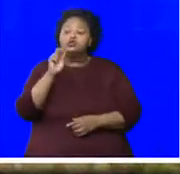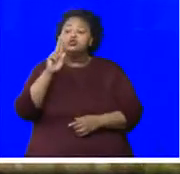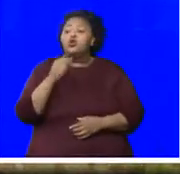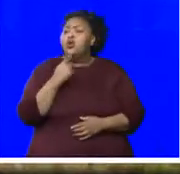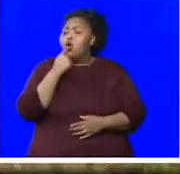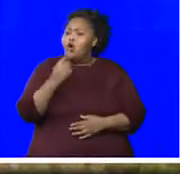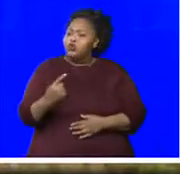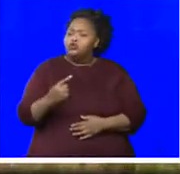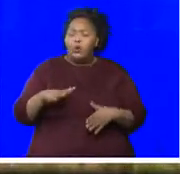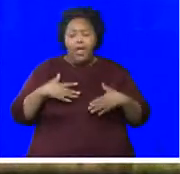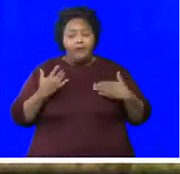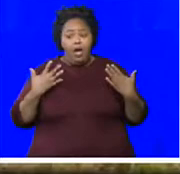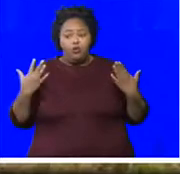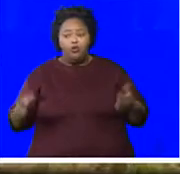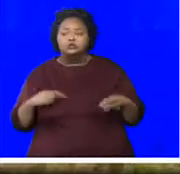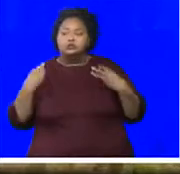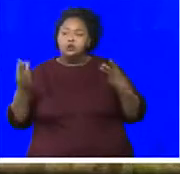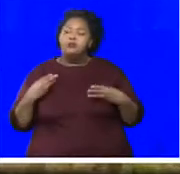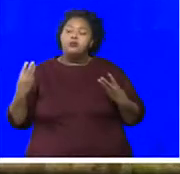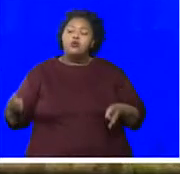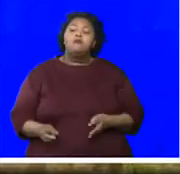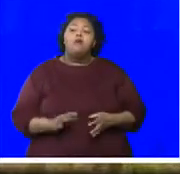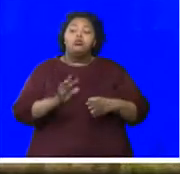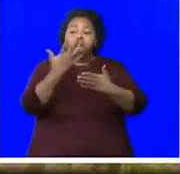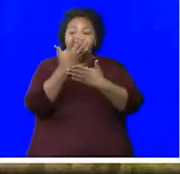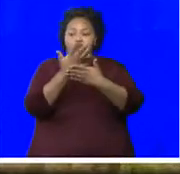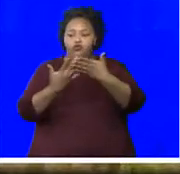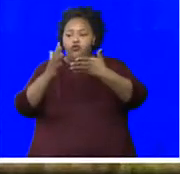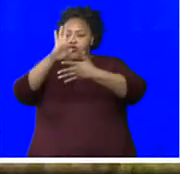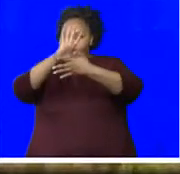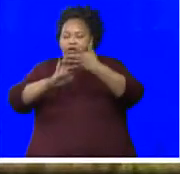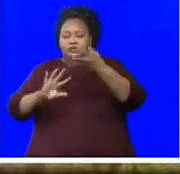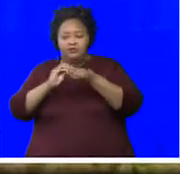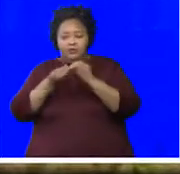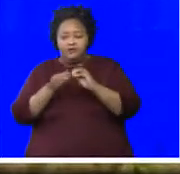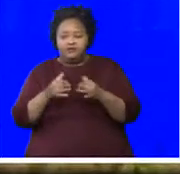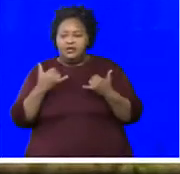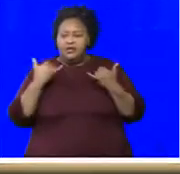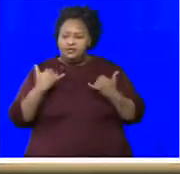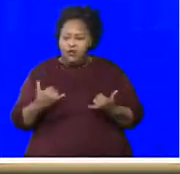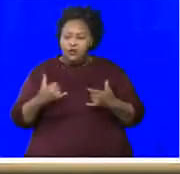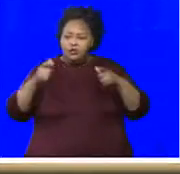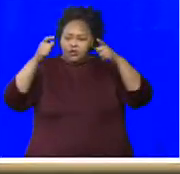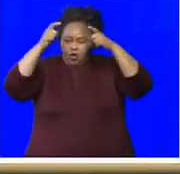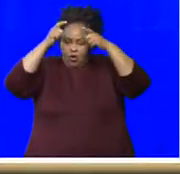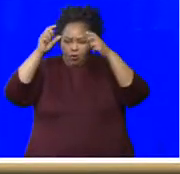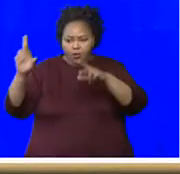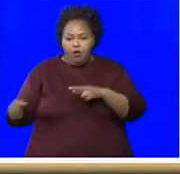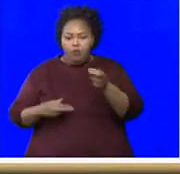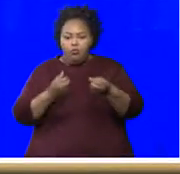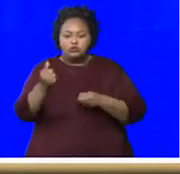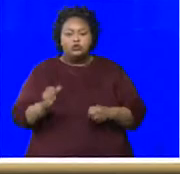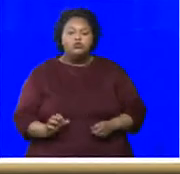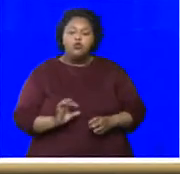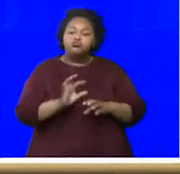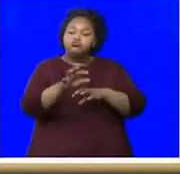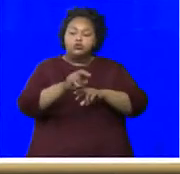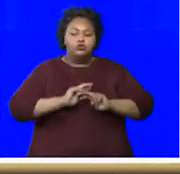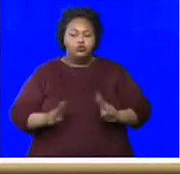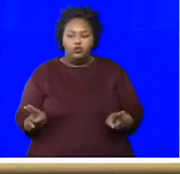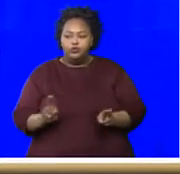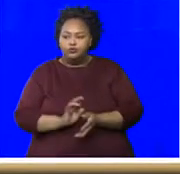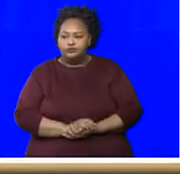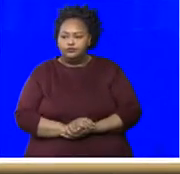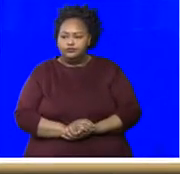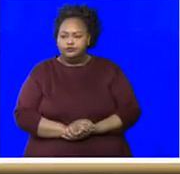imfuyo iyange kuncipha kuya emgwaqweni njengoba sekulungise lo fenisi Uma Mthombeni umsebenzi